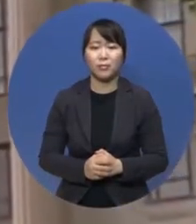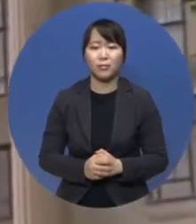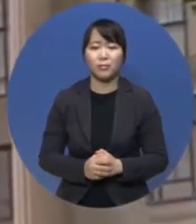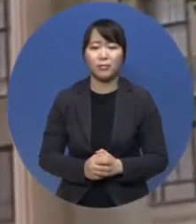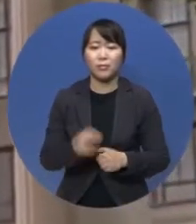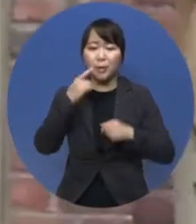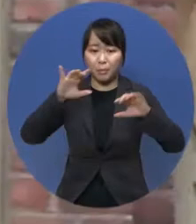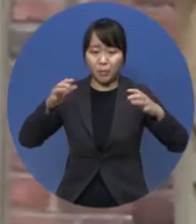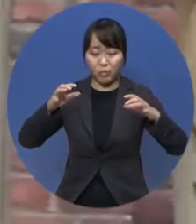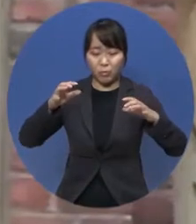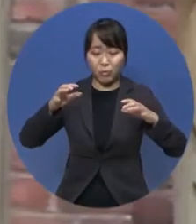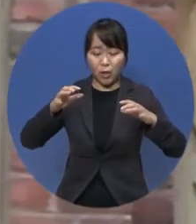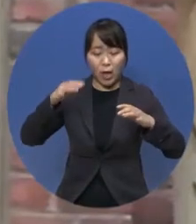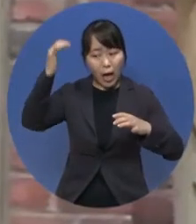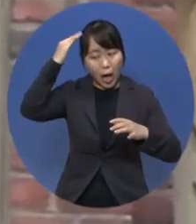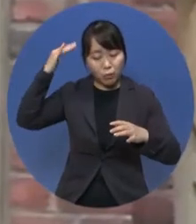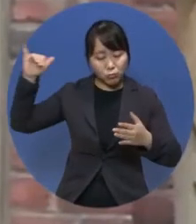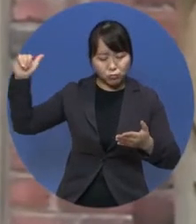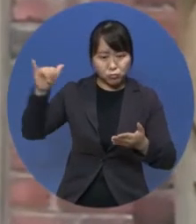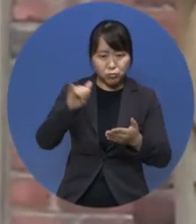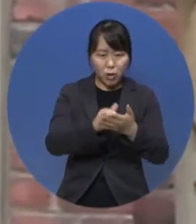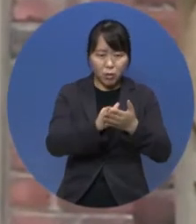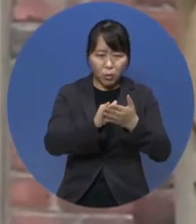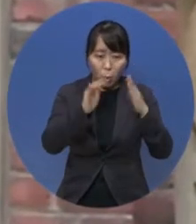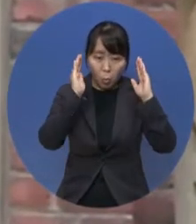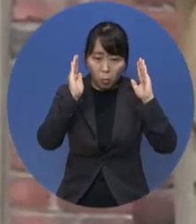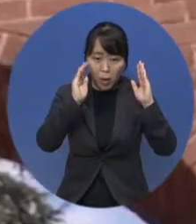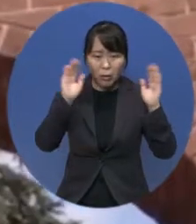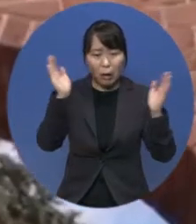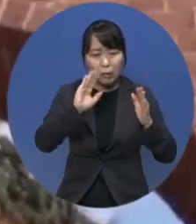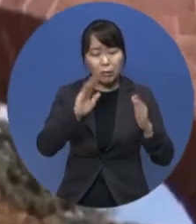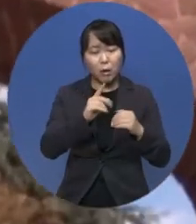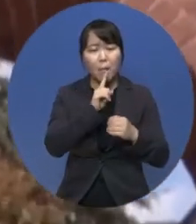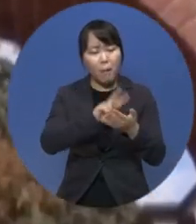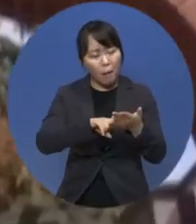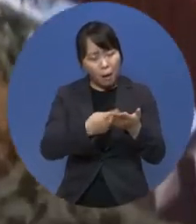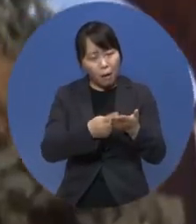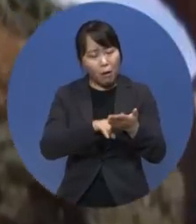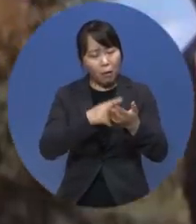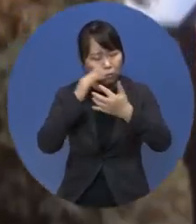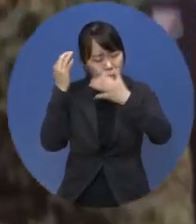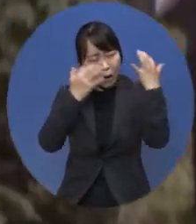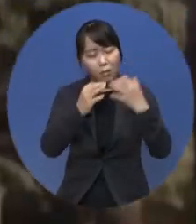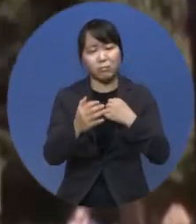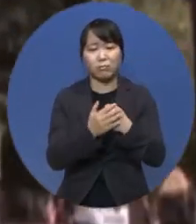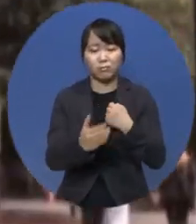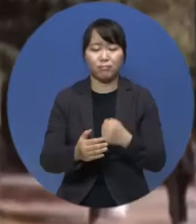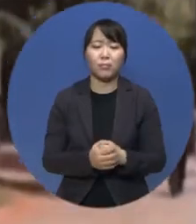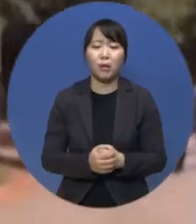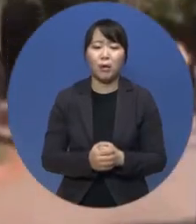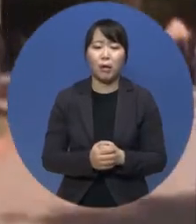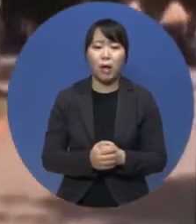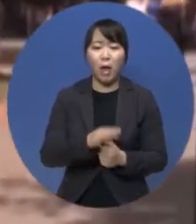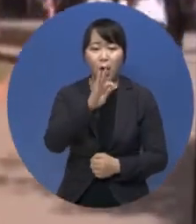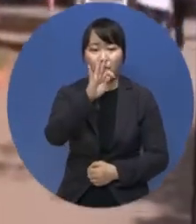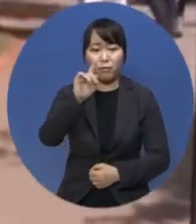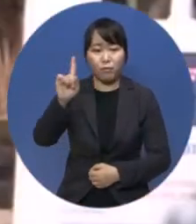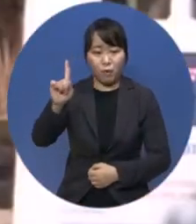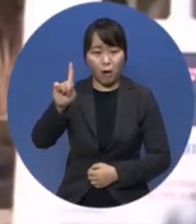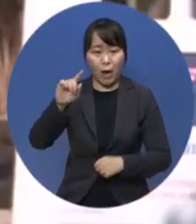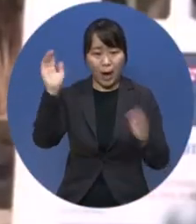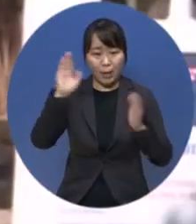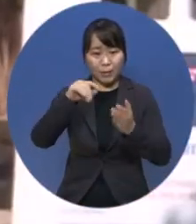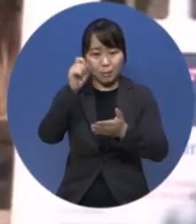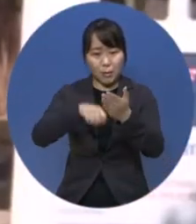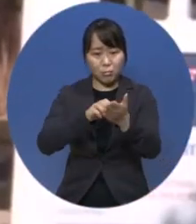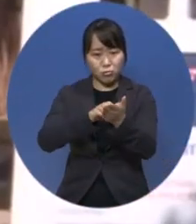미국 한인 유학생들이 번복되는 행정 명령 으로 혼선을 빚고 있습니다 f-1 학생비자 추방 명령 아니